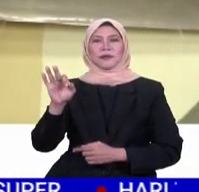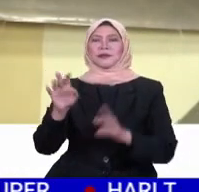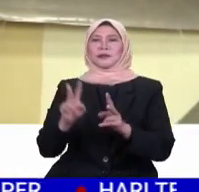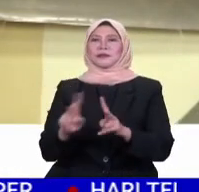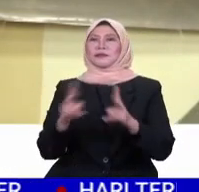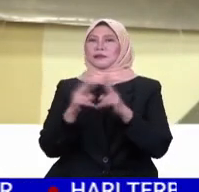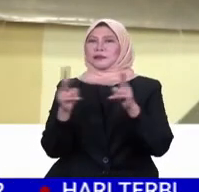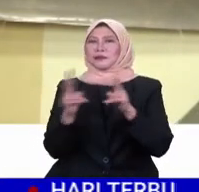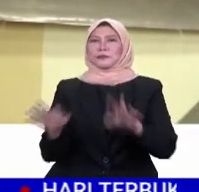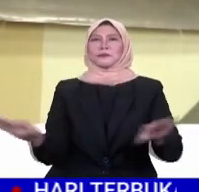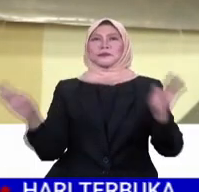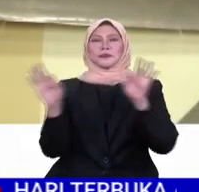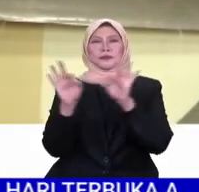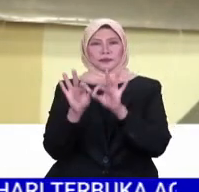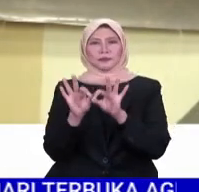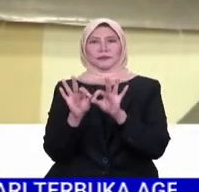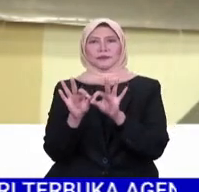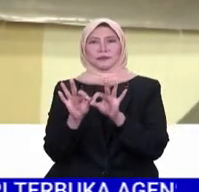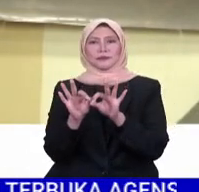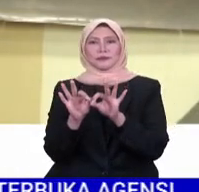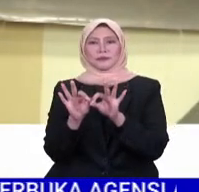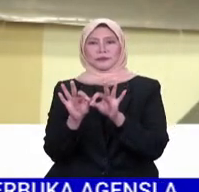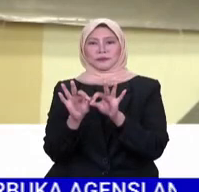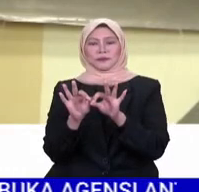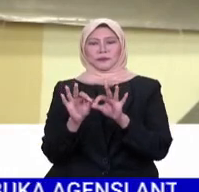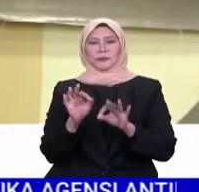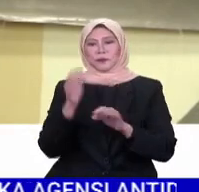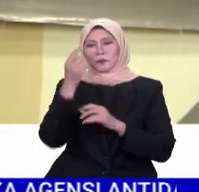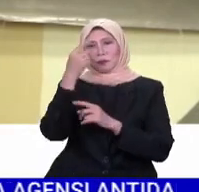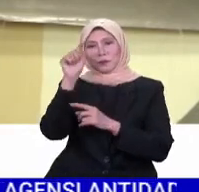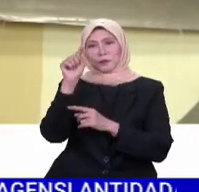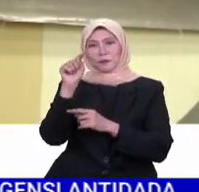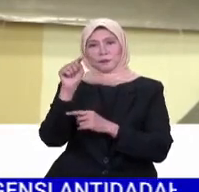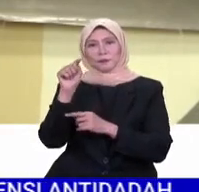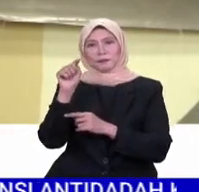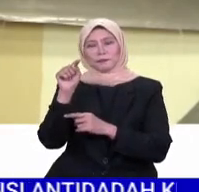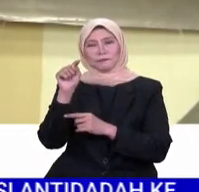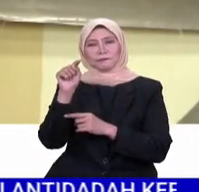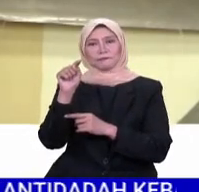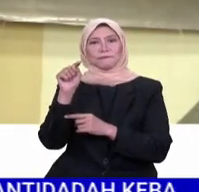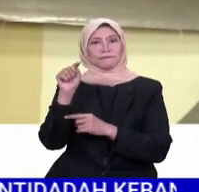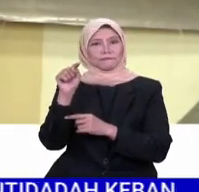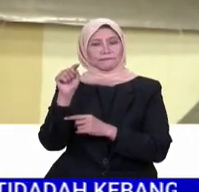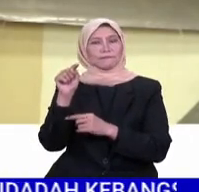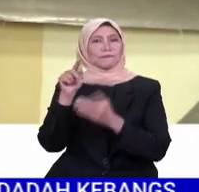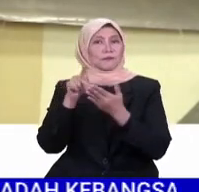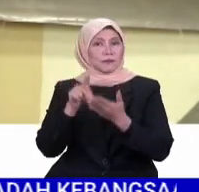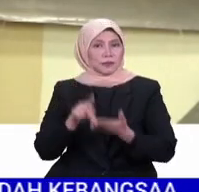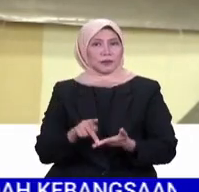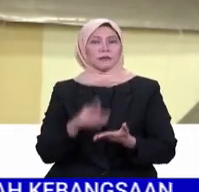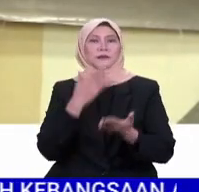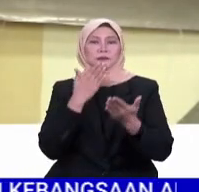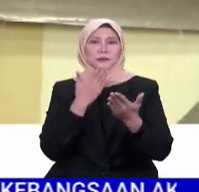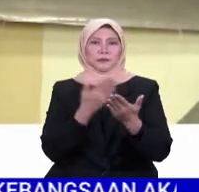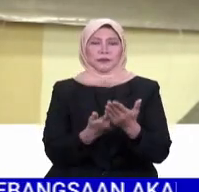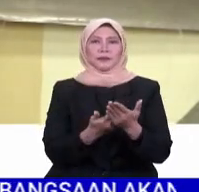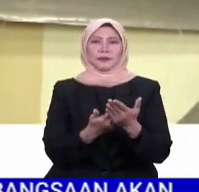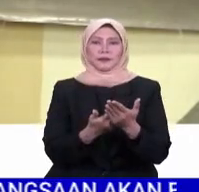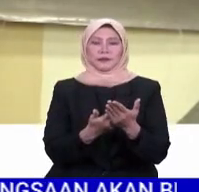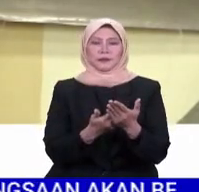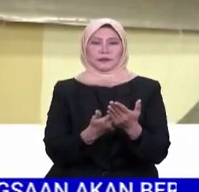amat amat besar daripada segi implementasinya sebabnya ianya